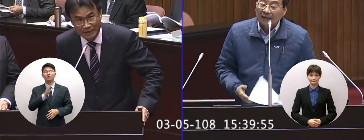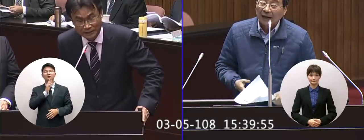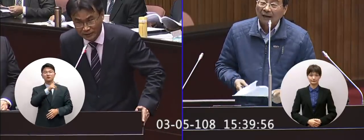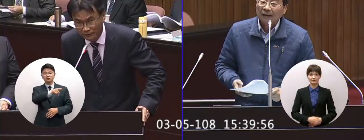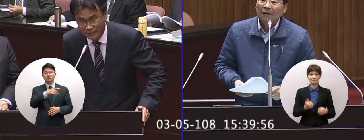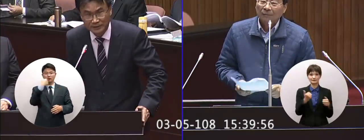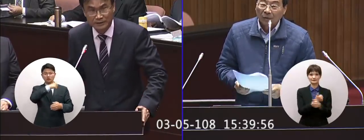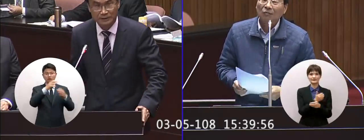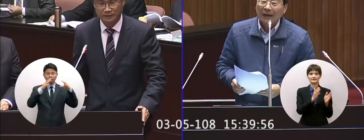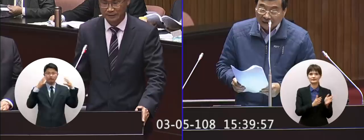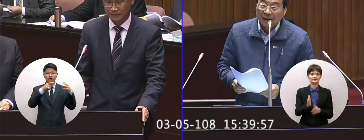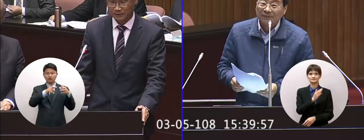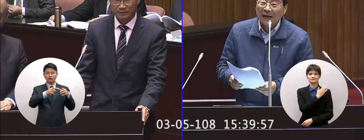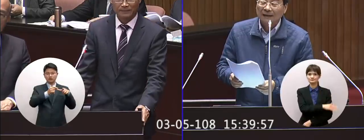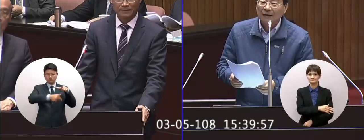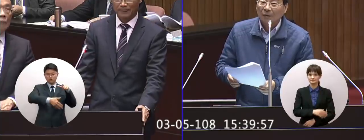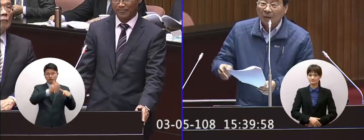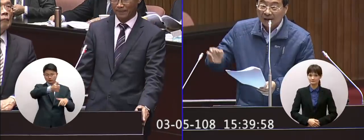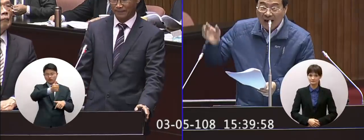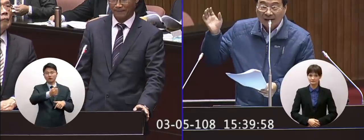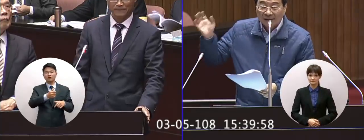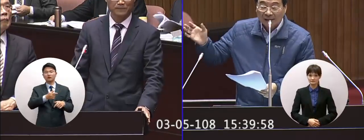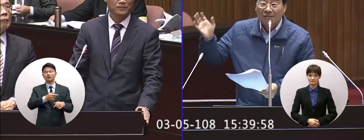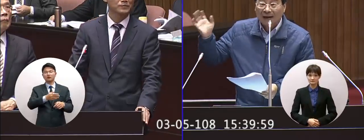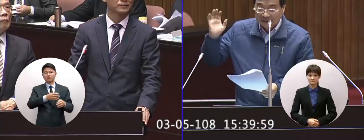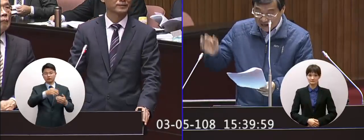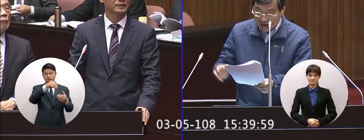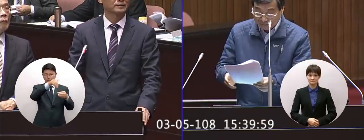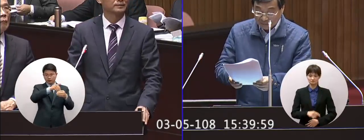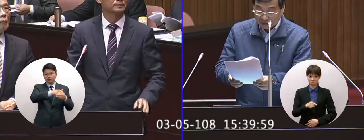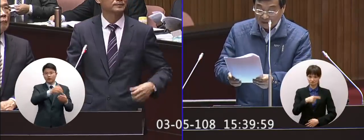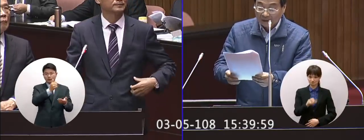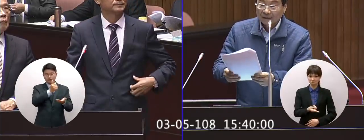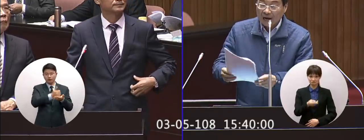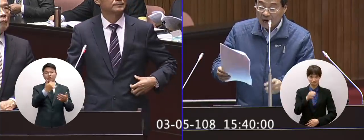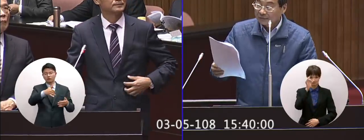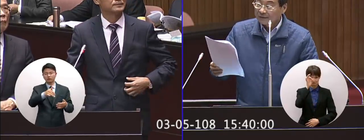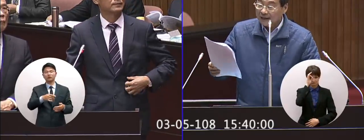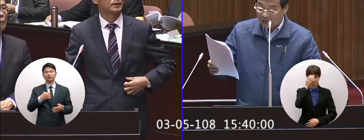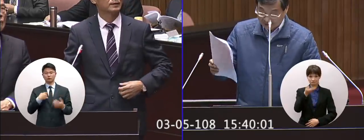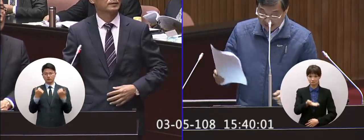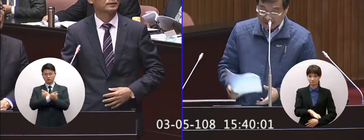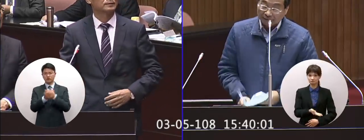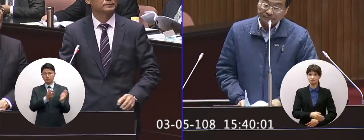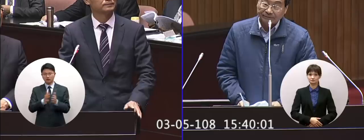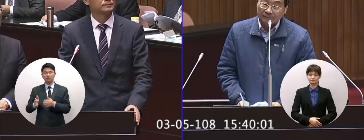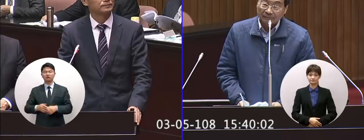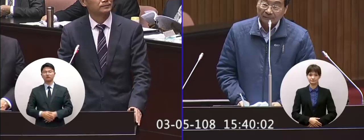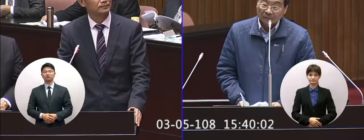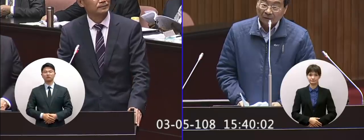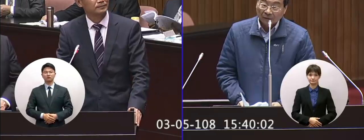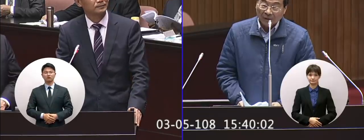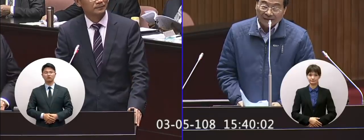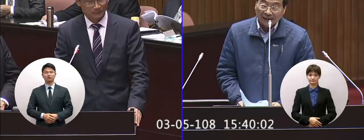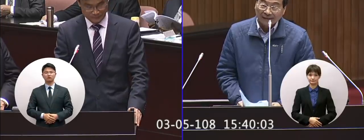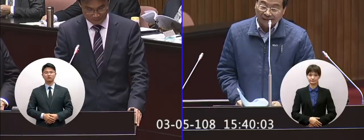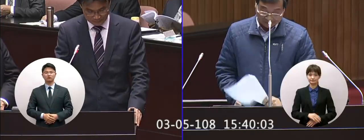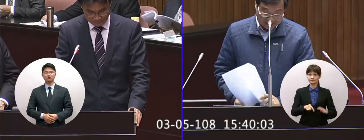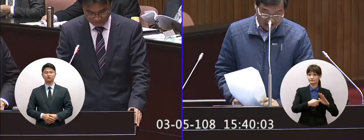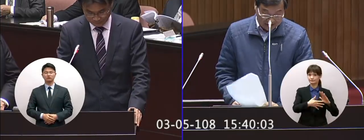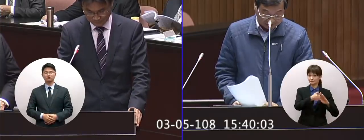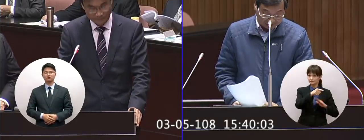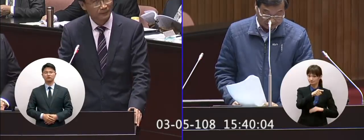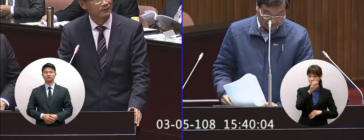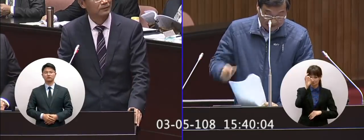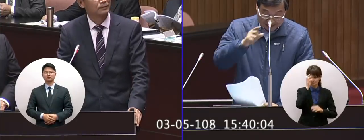代不代理， 代理的方式， 不管代不代理，我让你往下看。好，再看下一张，院长你也